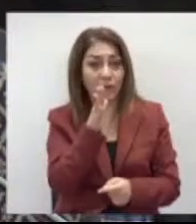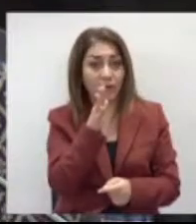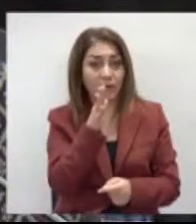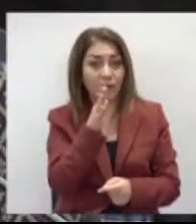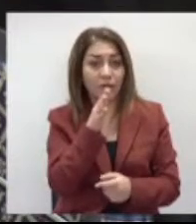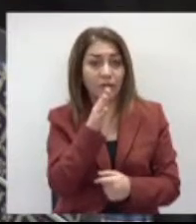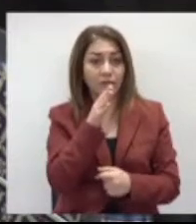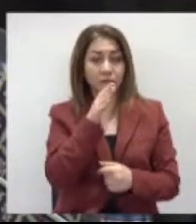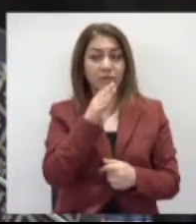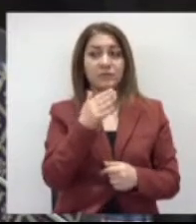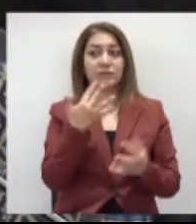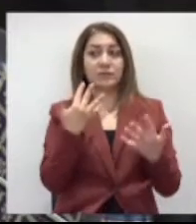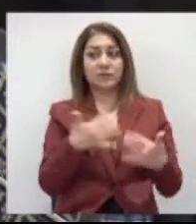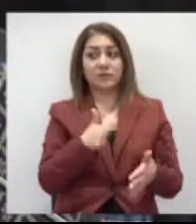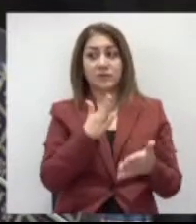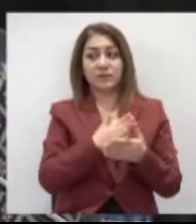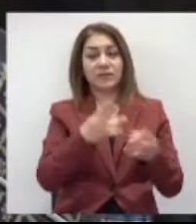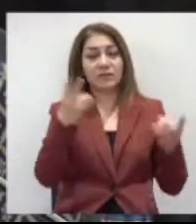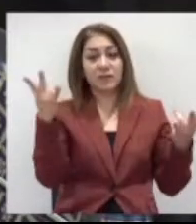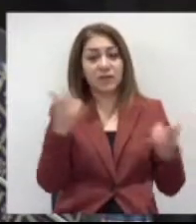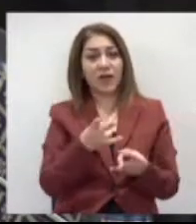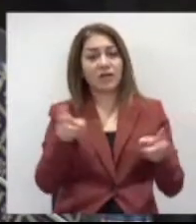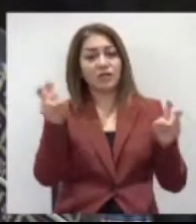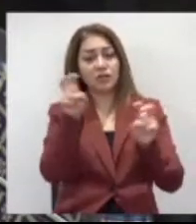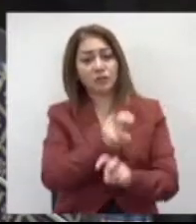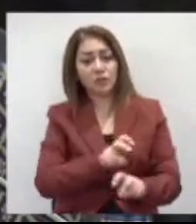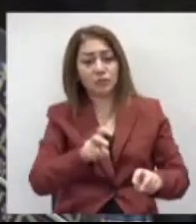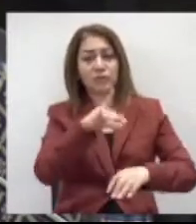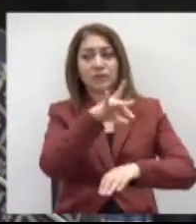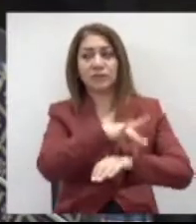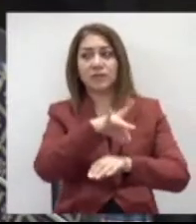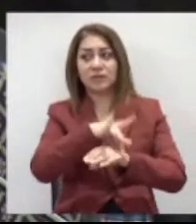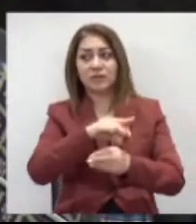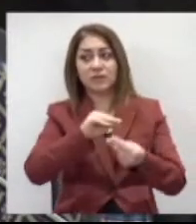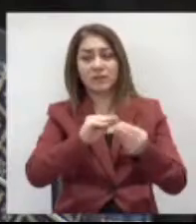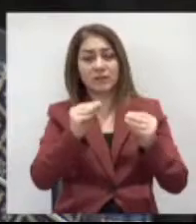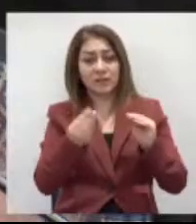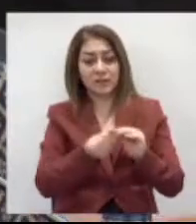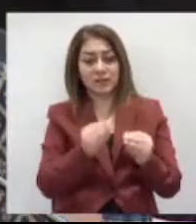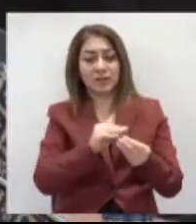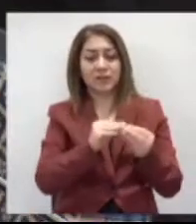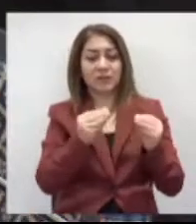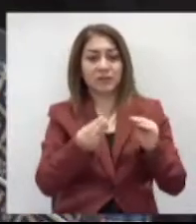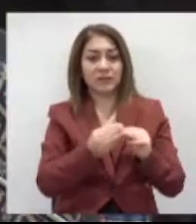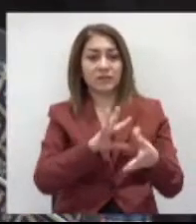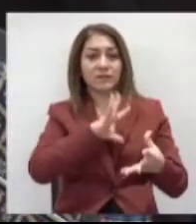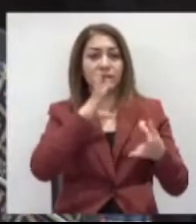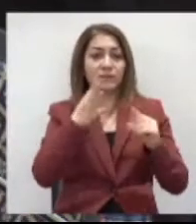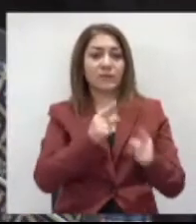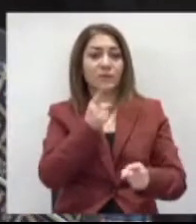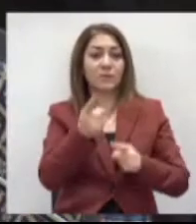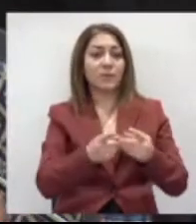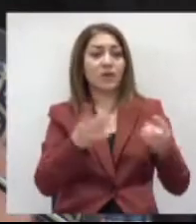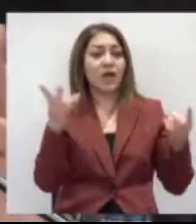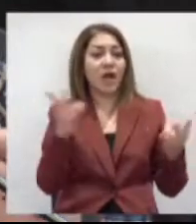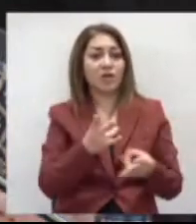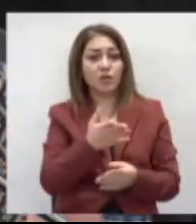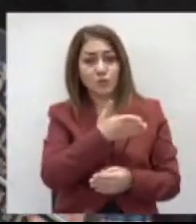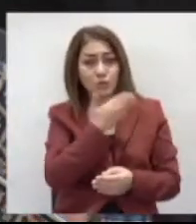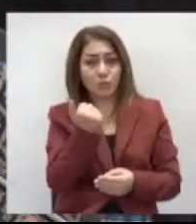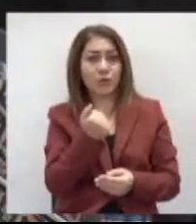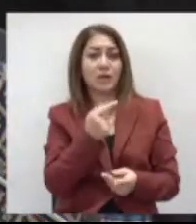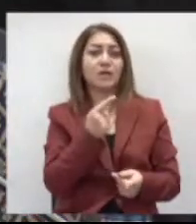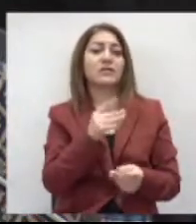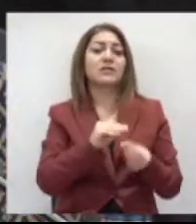բնականաբար արդեն առկա են լինելու կարիքի գնահատումը, վերհանված խնդիրներ, այն խնդիրները, որոնք ընդհանրապես փոփոխության կարիք չունեն, այն